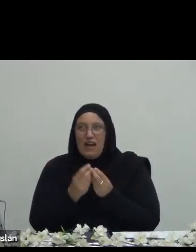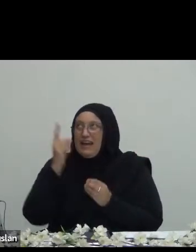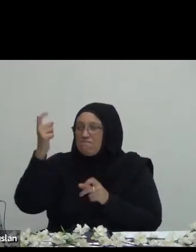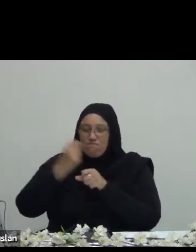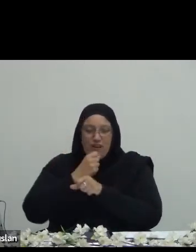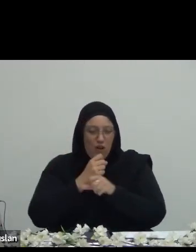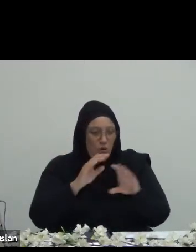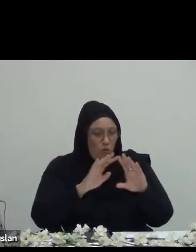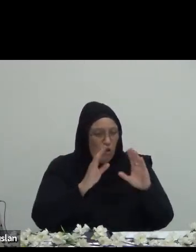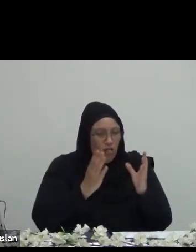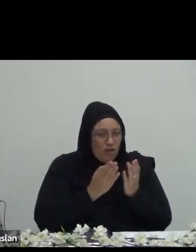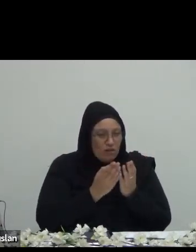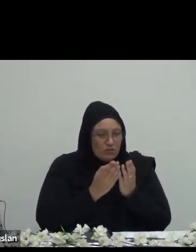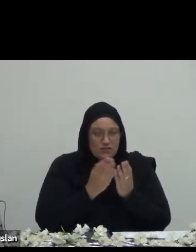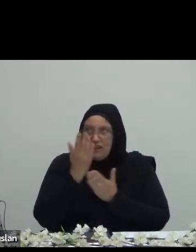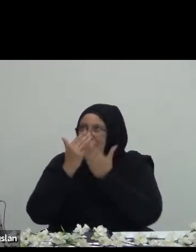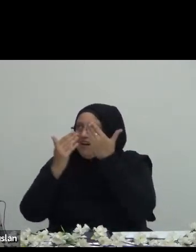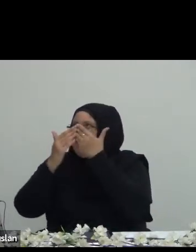وهو